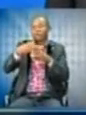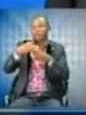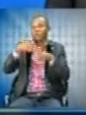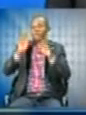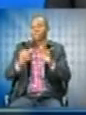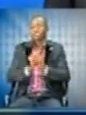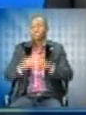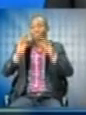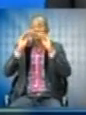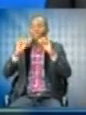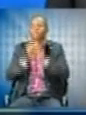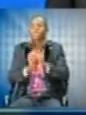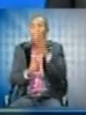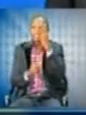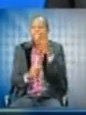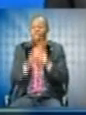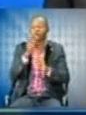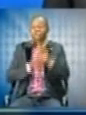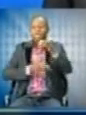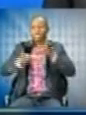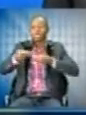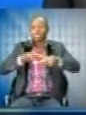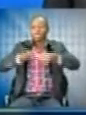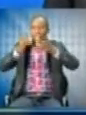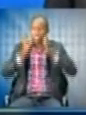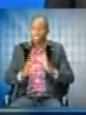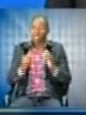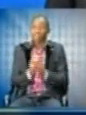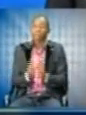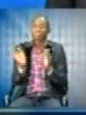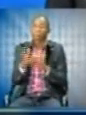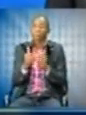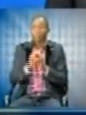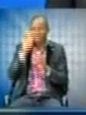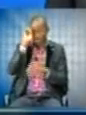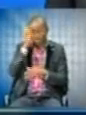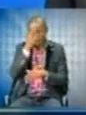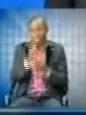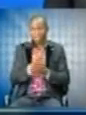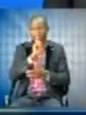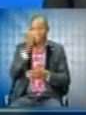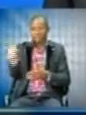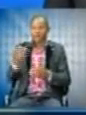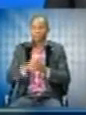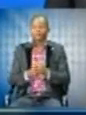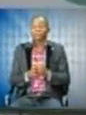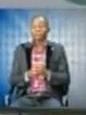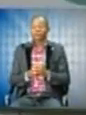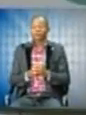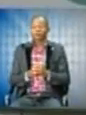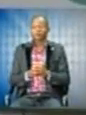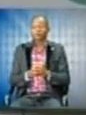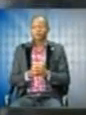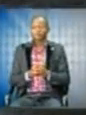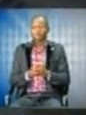de 4 jours. C'est le directeur de cabinet du gouverneur qui en a présidé l'ouverture. Sans la maîtrise